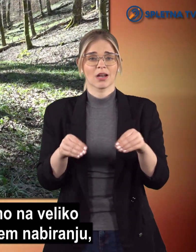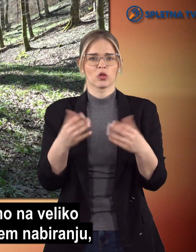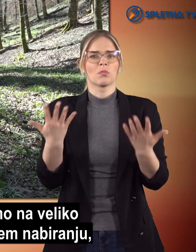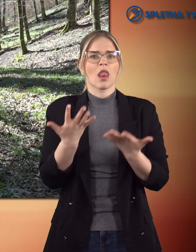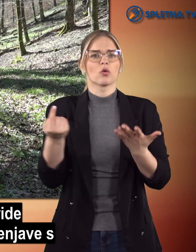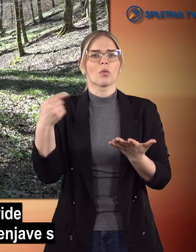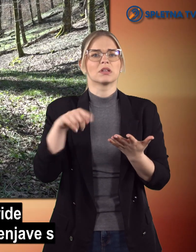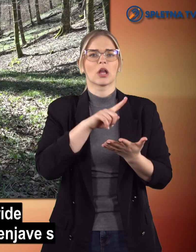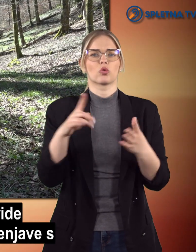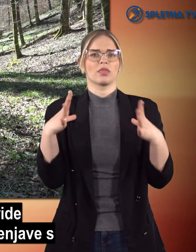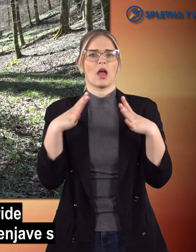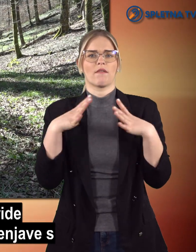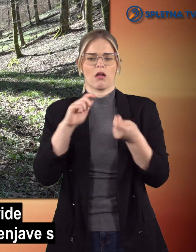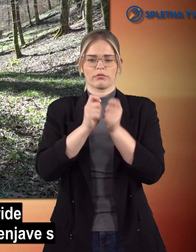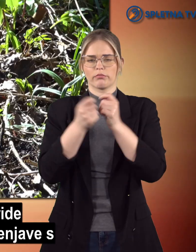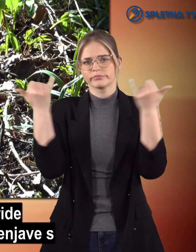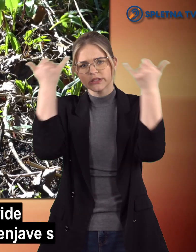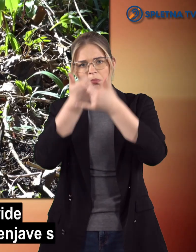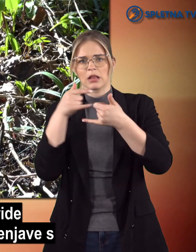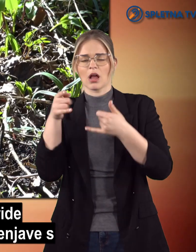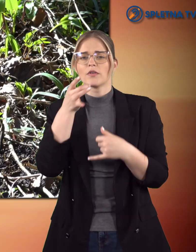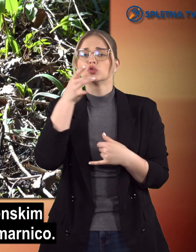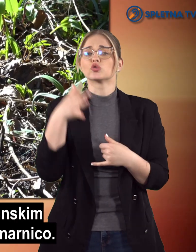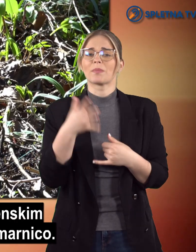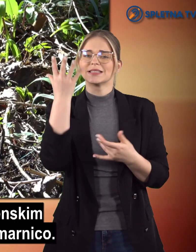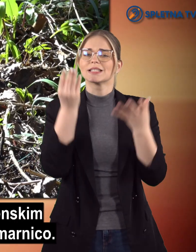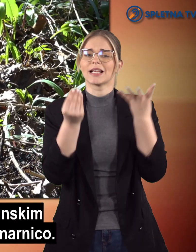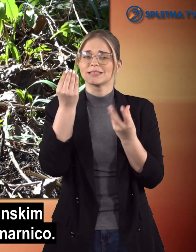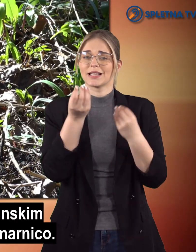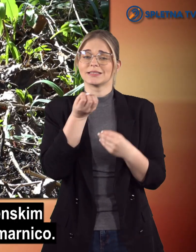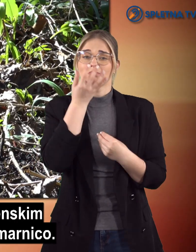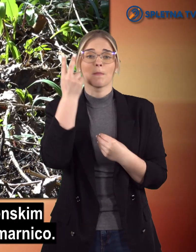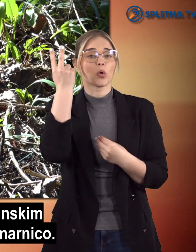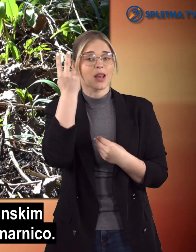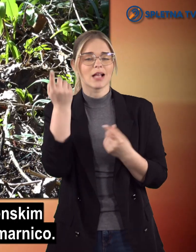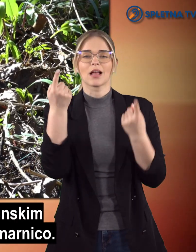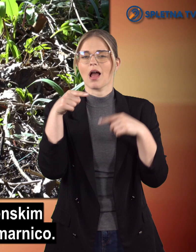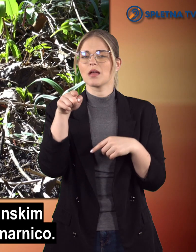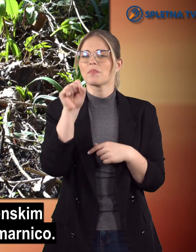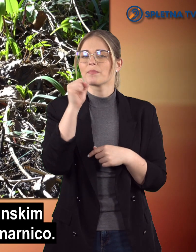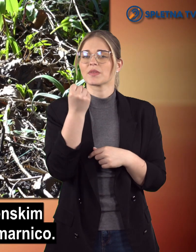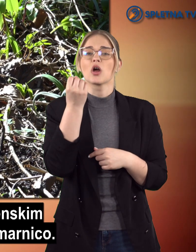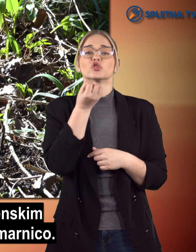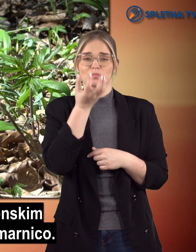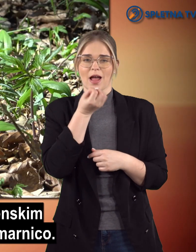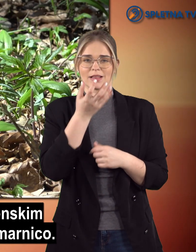lahko pride do nevarne zamenjave s strupenim jesenskim podleskom ali šmarnico.